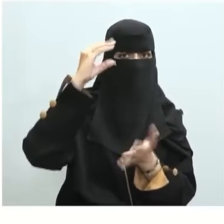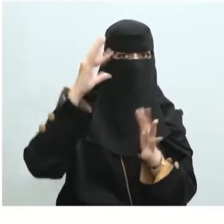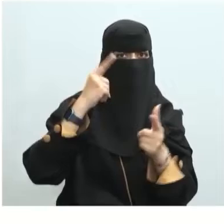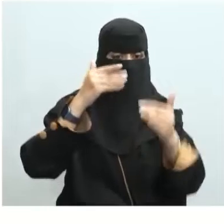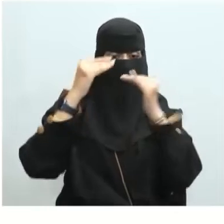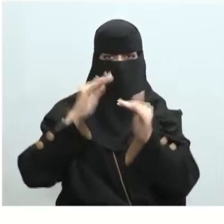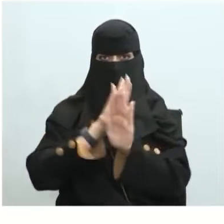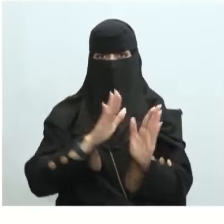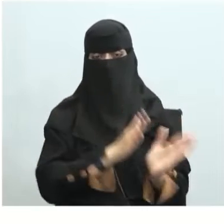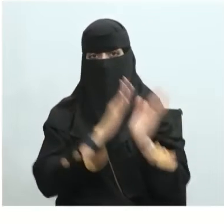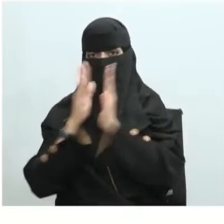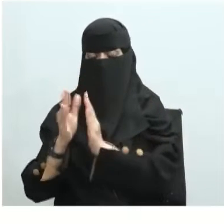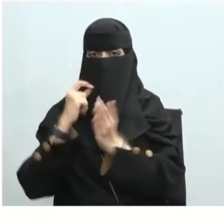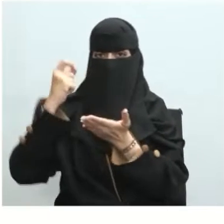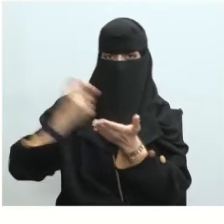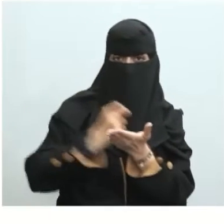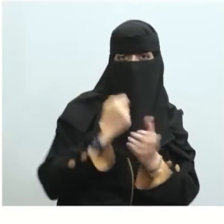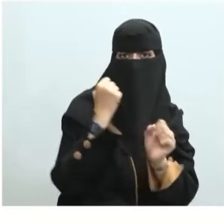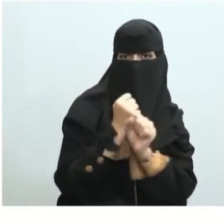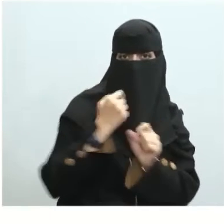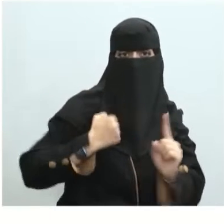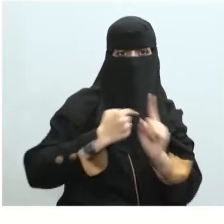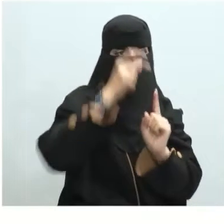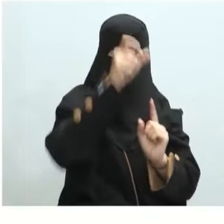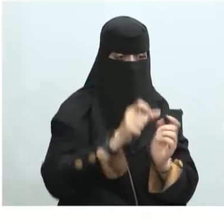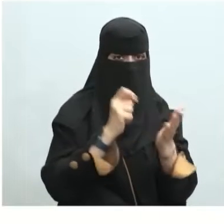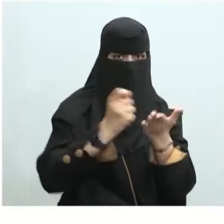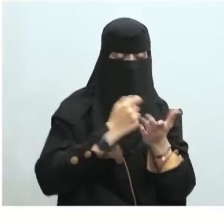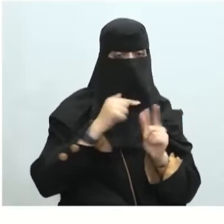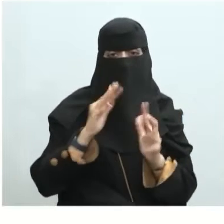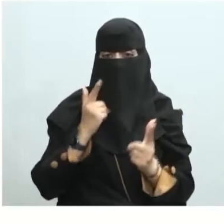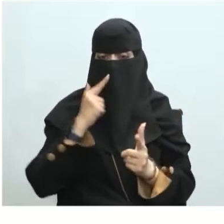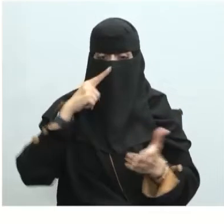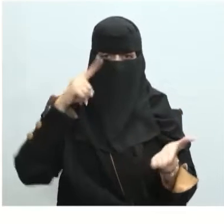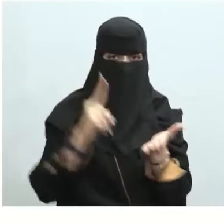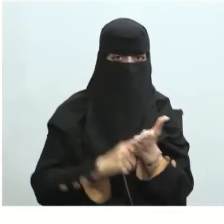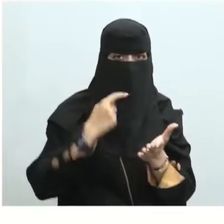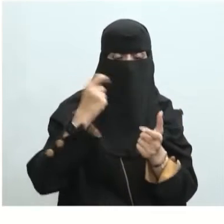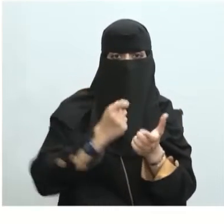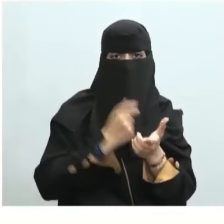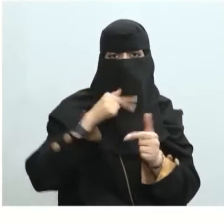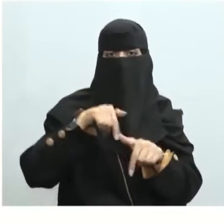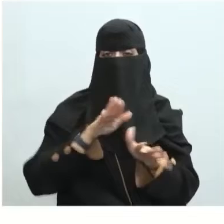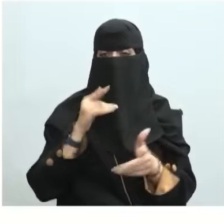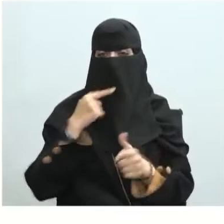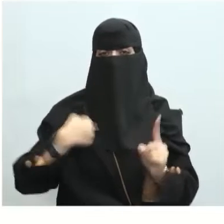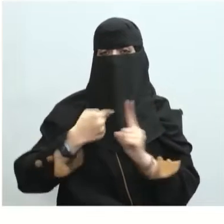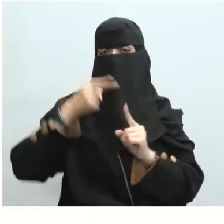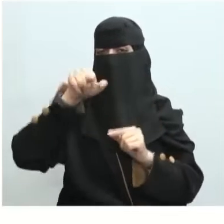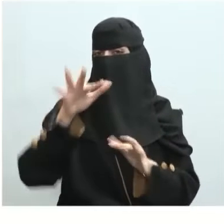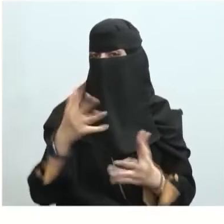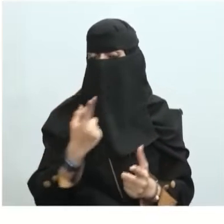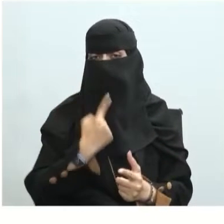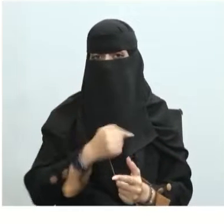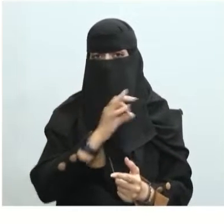الوظيفيه هنا هدف الكاتب ادا واجبات العمل الوظيفي وقضاء المصالح الشخصيه اذا هدف